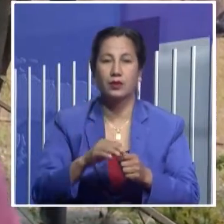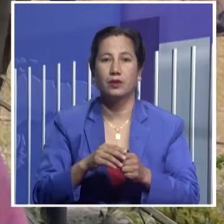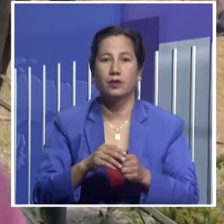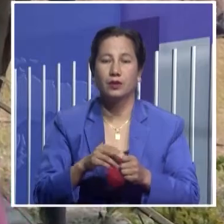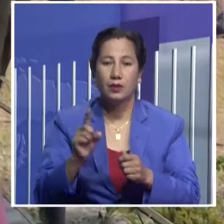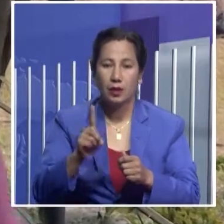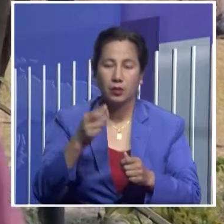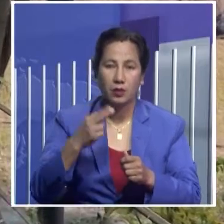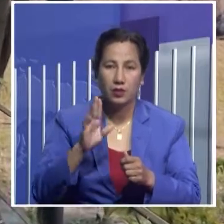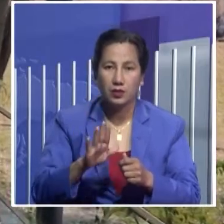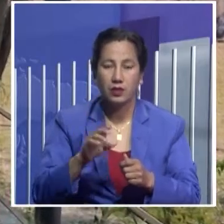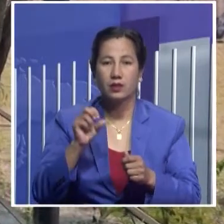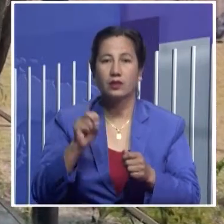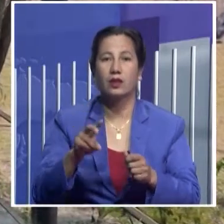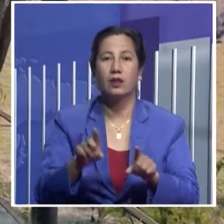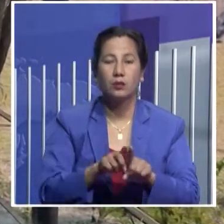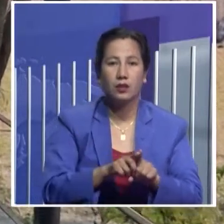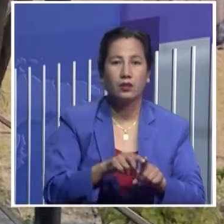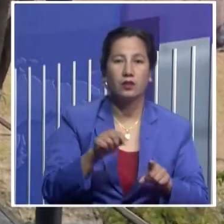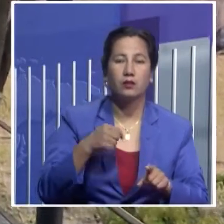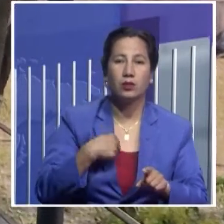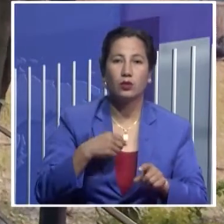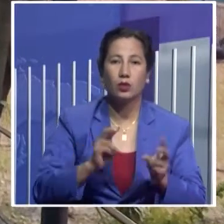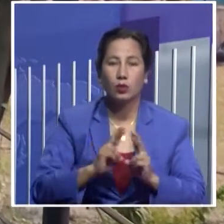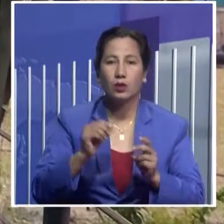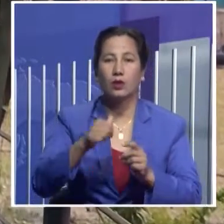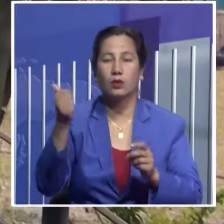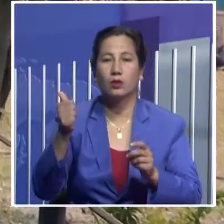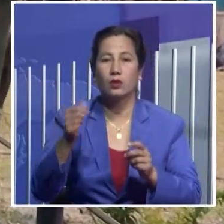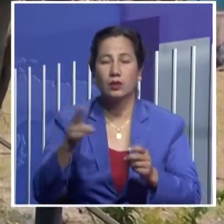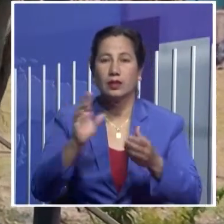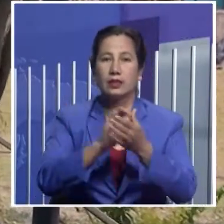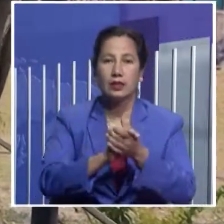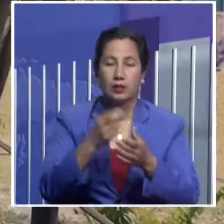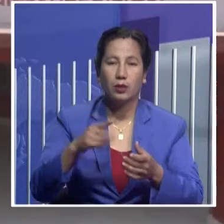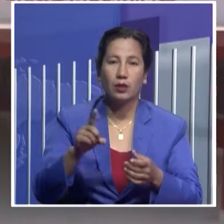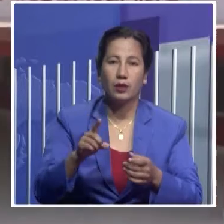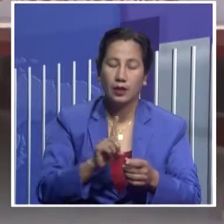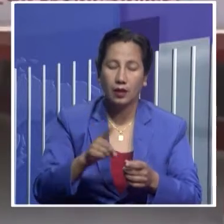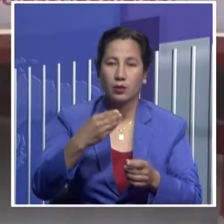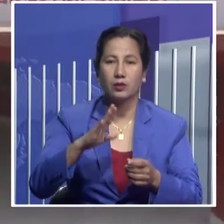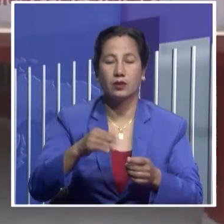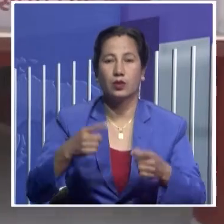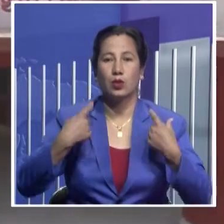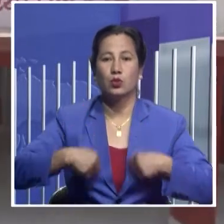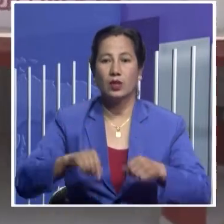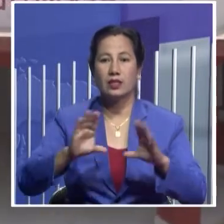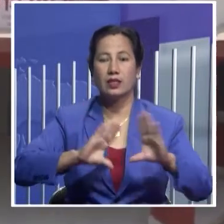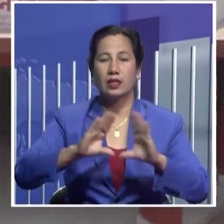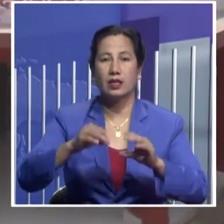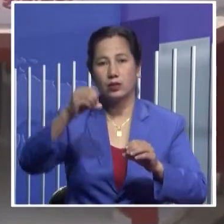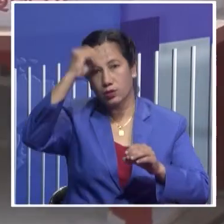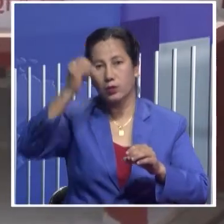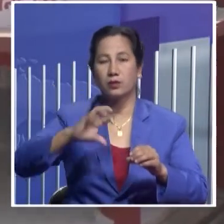त भएको छ होइन, तर पनि अब मेरो विकल्पमा अर्कोजना साथी भइदिएको भए मलाई एकदम राम्रो हुने थियो। स्वास्थ्य निर्देशनालय